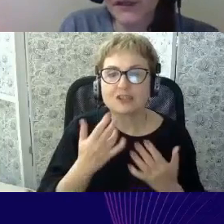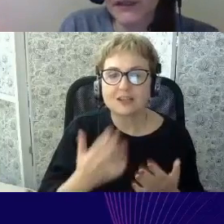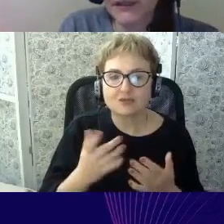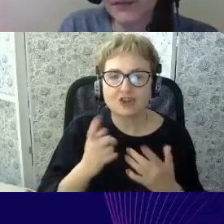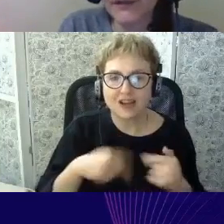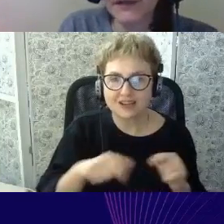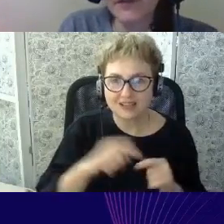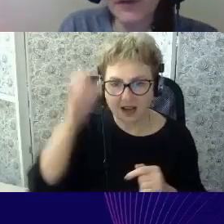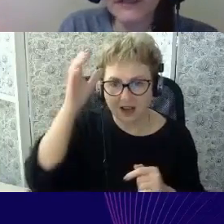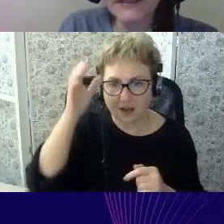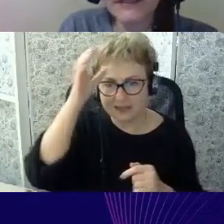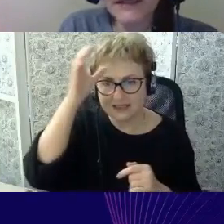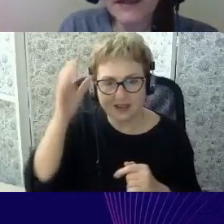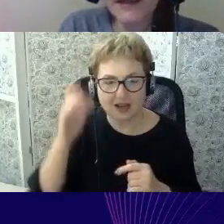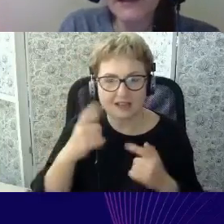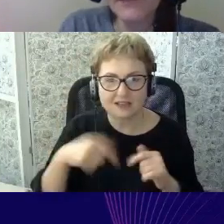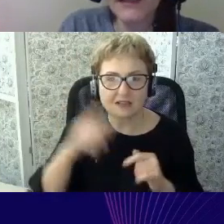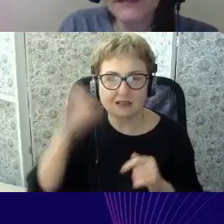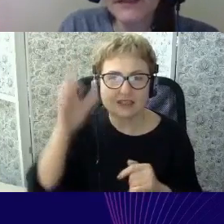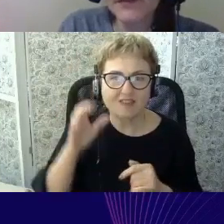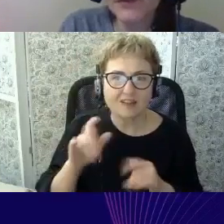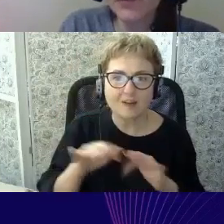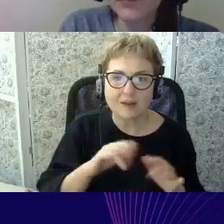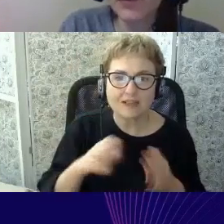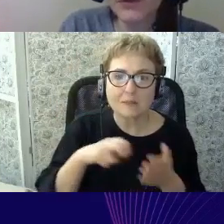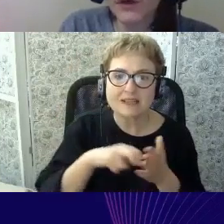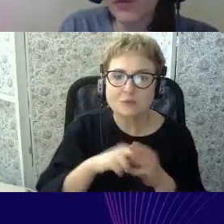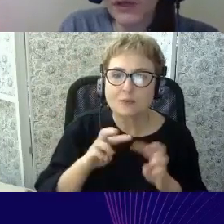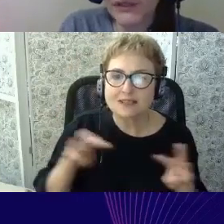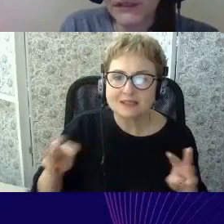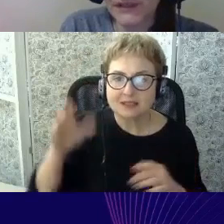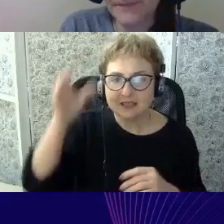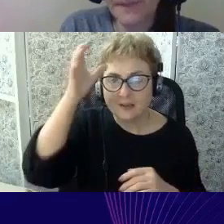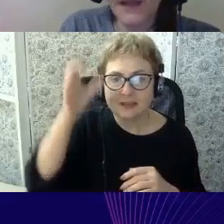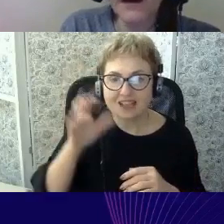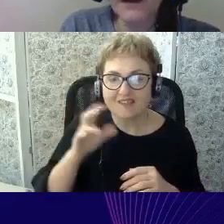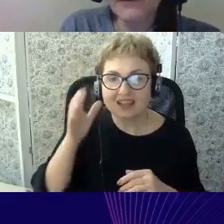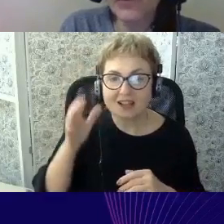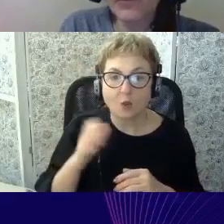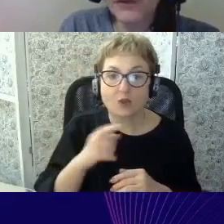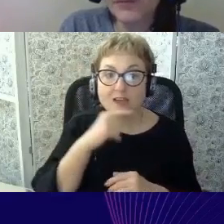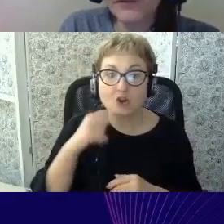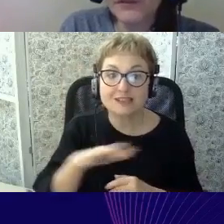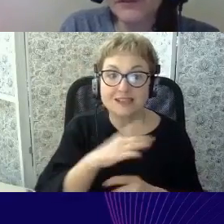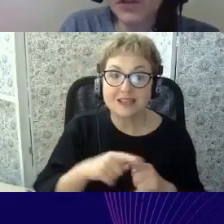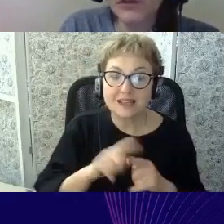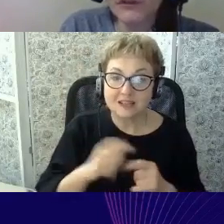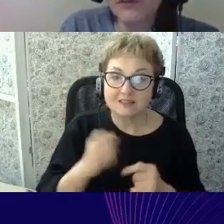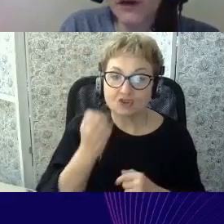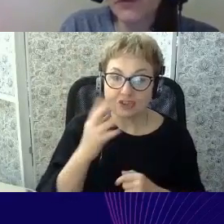требования к организации образовательного процесса, является письмо Миноборнауки России. Этот документ